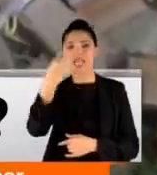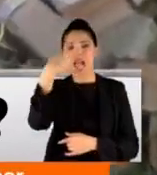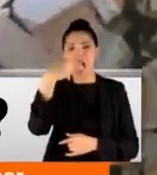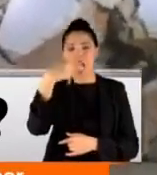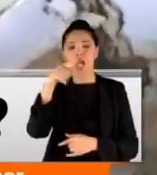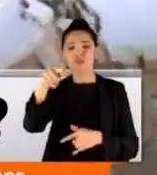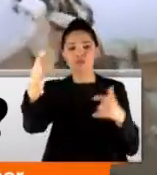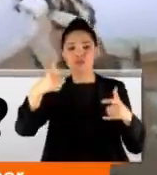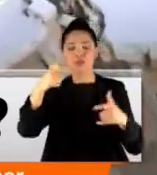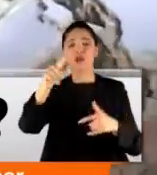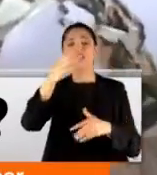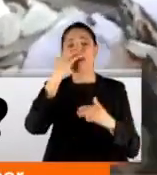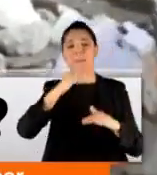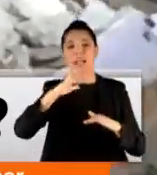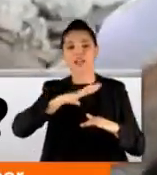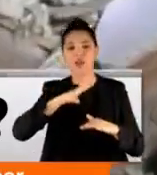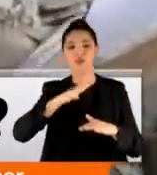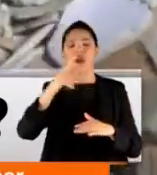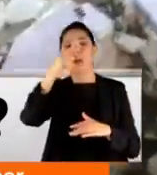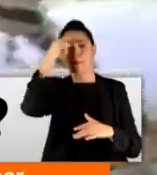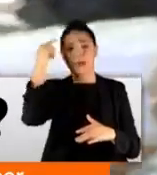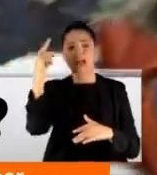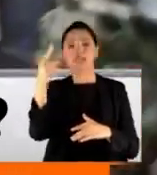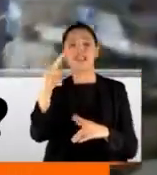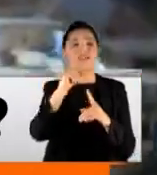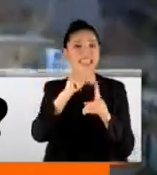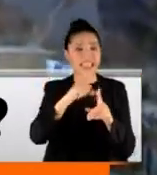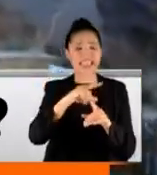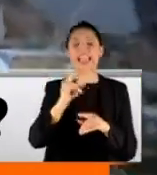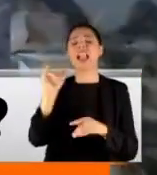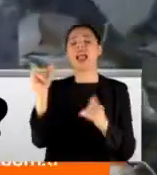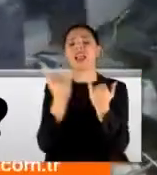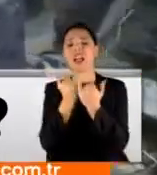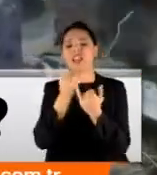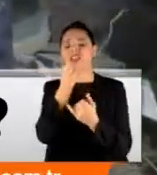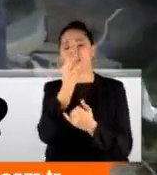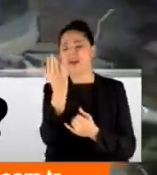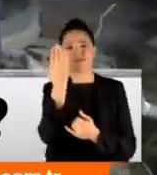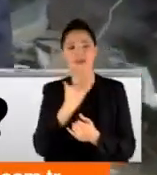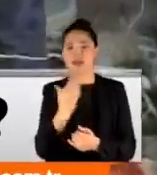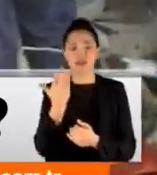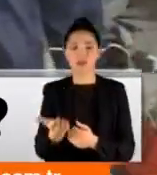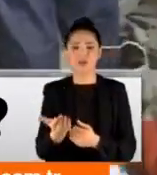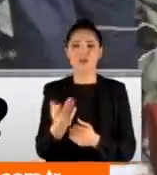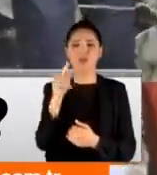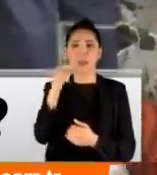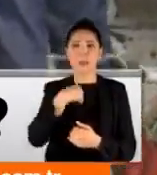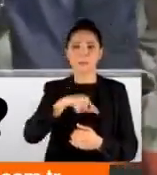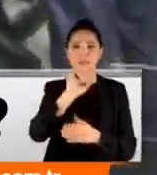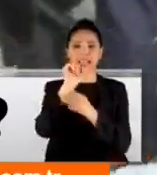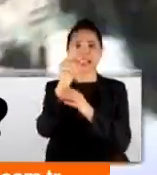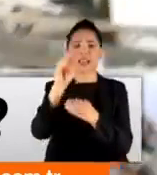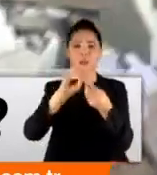içinde buradalar, onlar bekliyorlar. Ama maalesef hem İdil'den hem onun kardeşinden hala bir haber alınamadı. Ve biz teknik bir